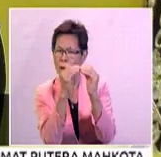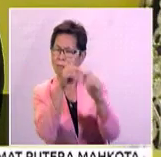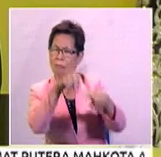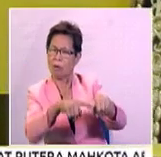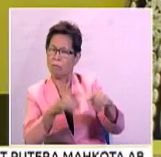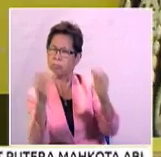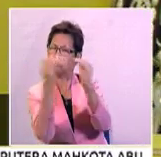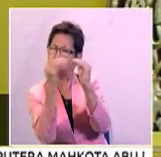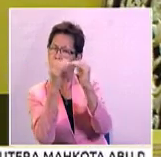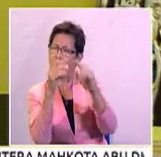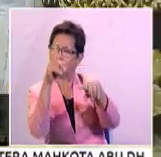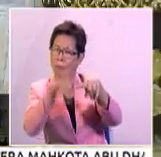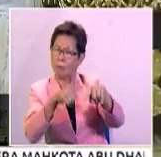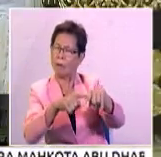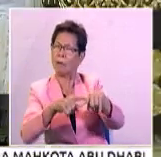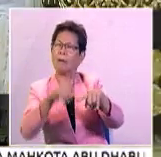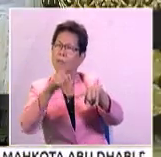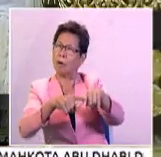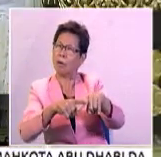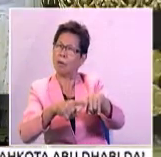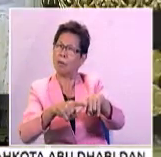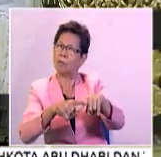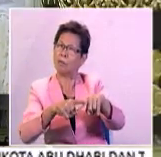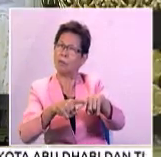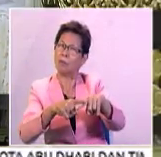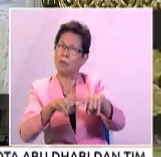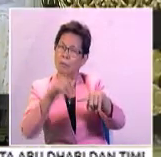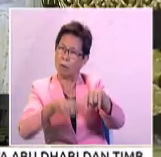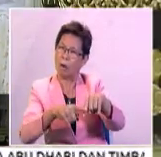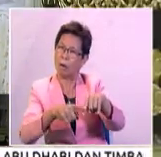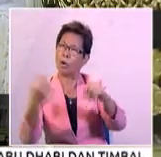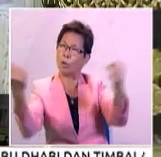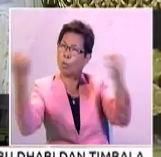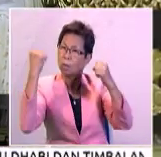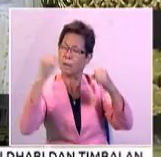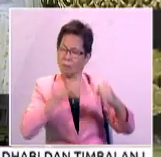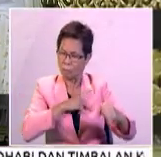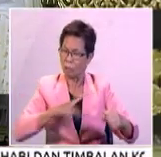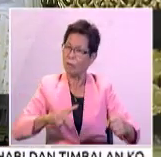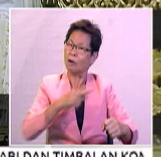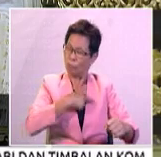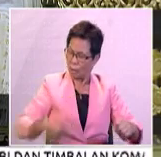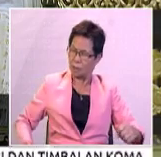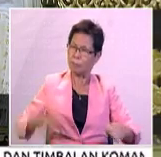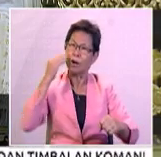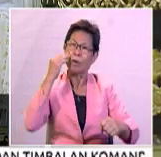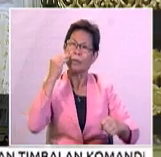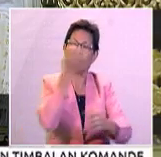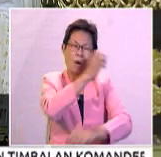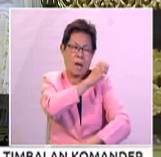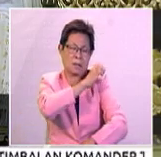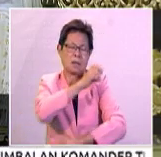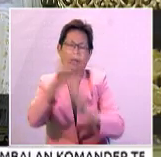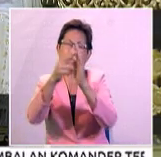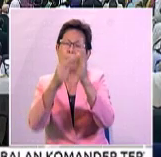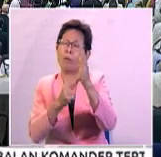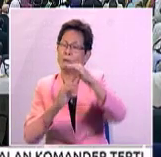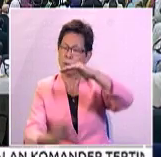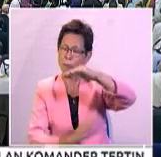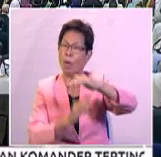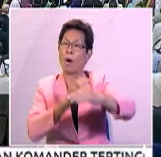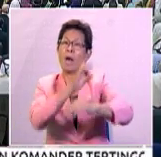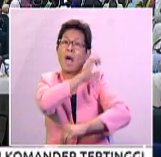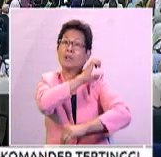bergantung kepada kedudukan dan juga kekuatan Raja-Raja Melayu, kerana eksekutif, kehakiman dan juga perundangan berada di